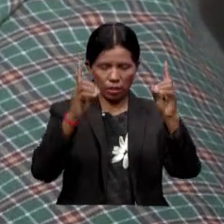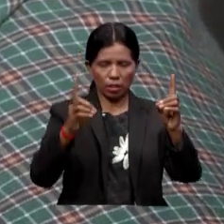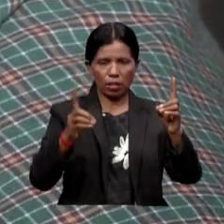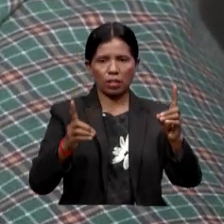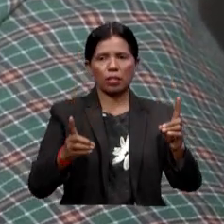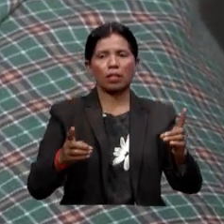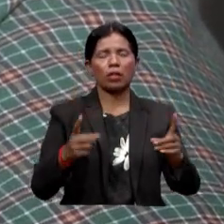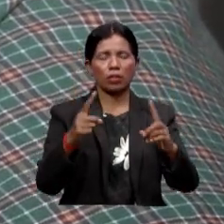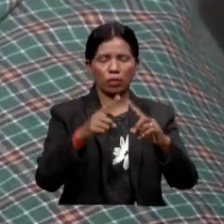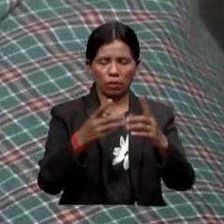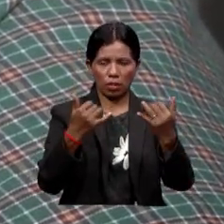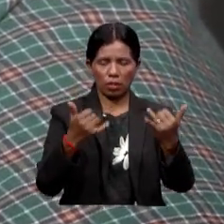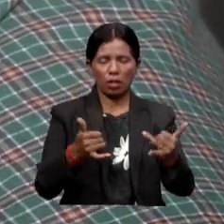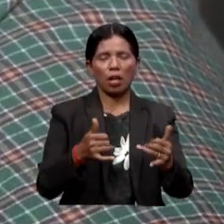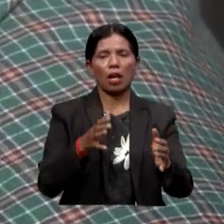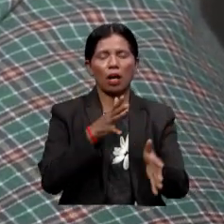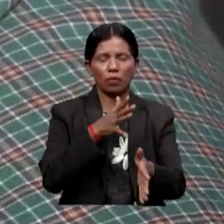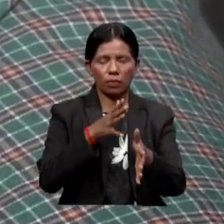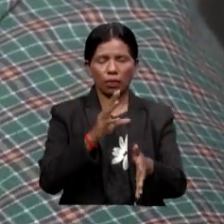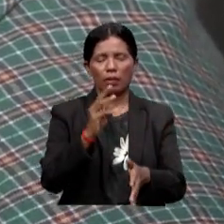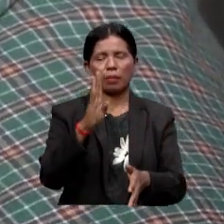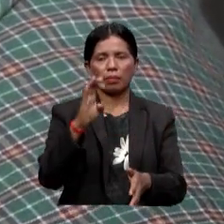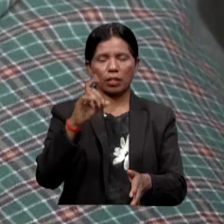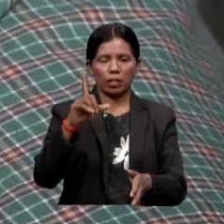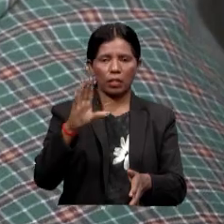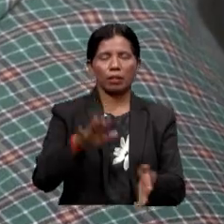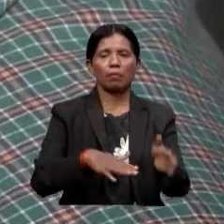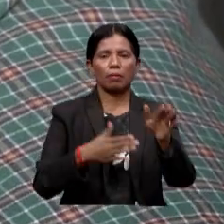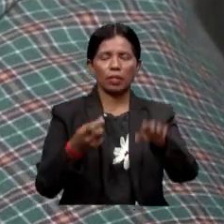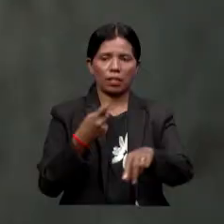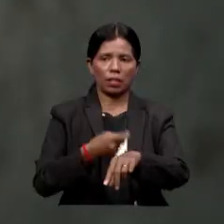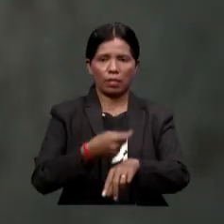Mateus to avô feto bilelo mate ia tempo Indonesia.